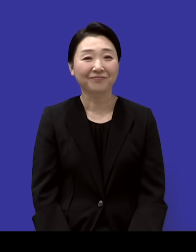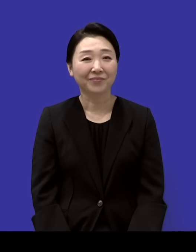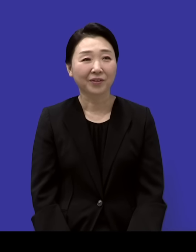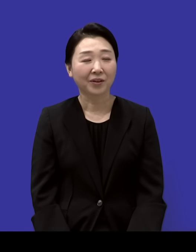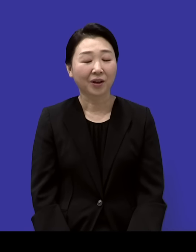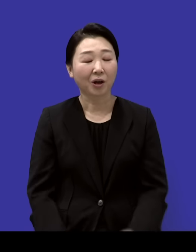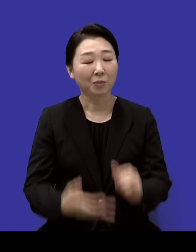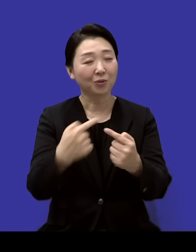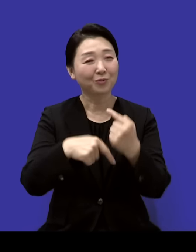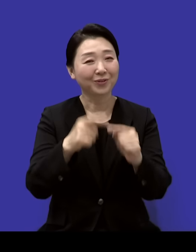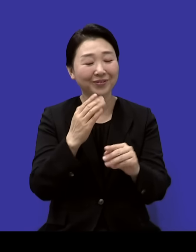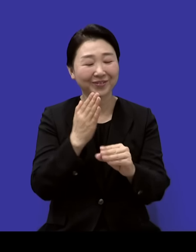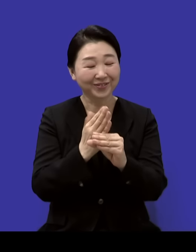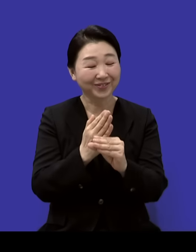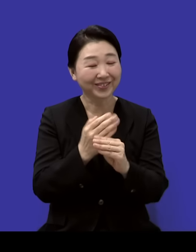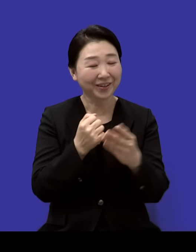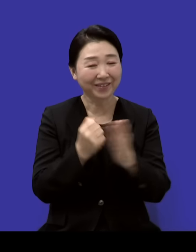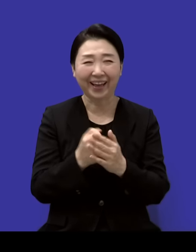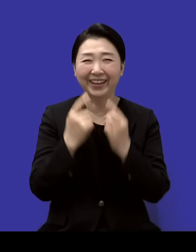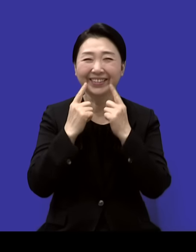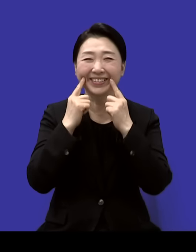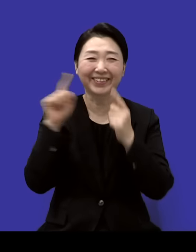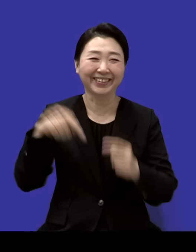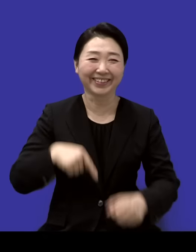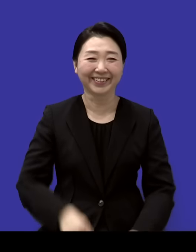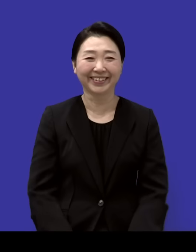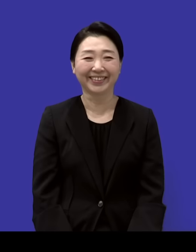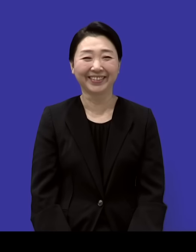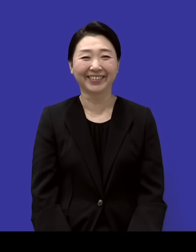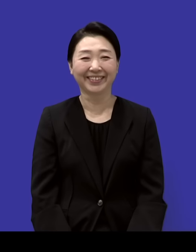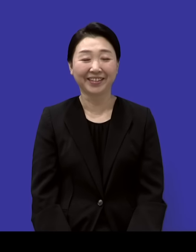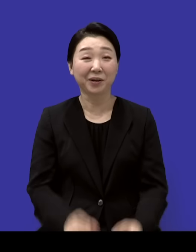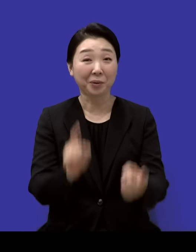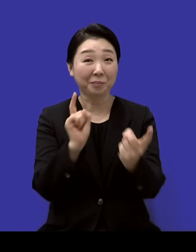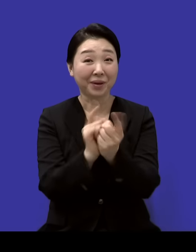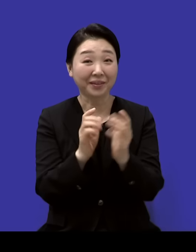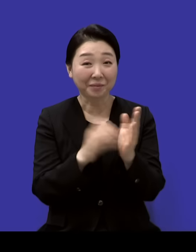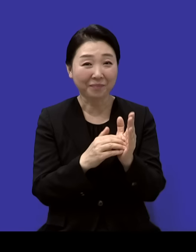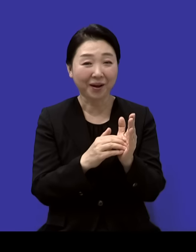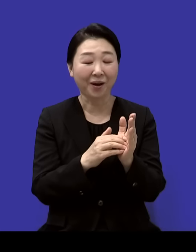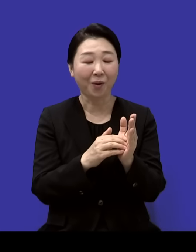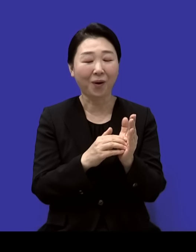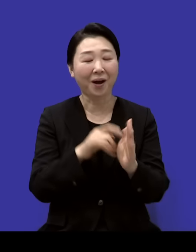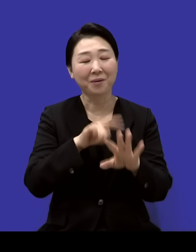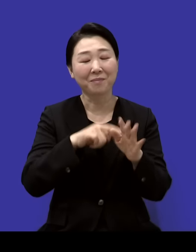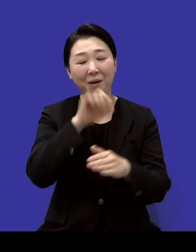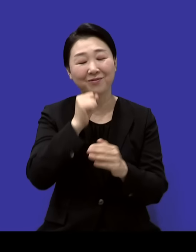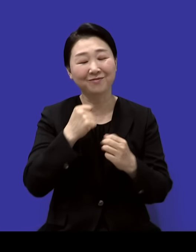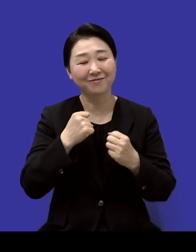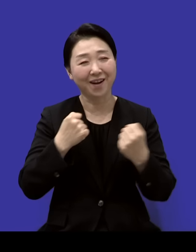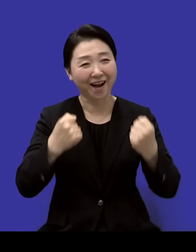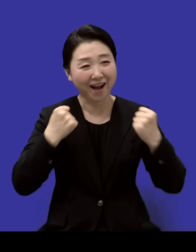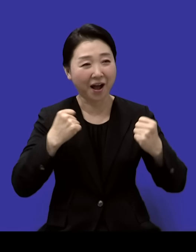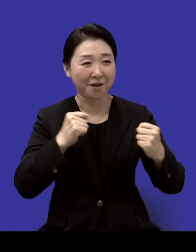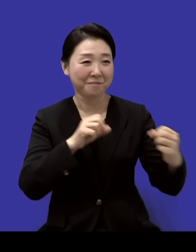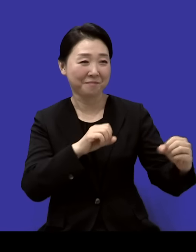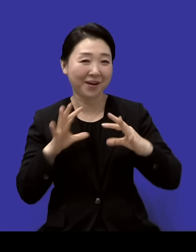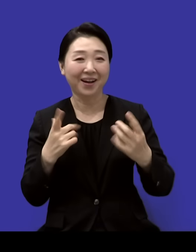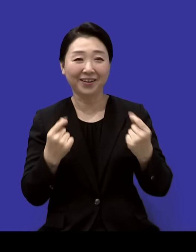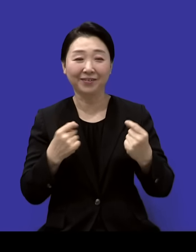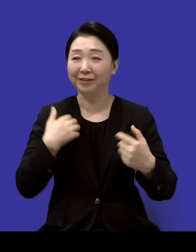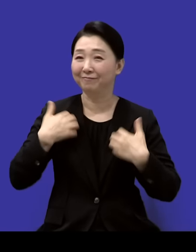그런지 약간 찢어놓고 왔어요. 아주 그냥 만나 뵀는데도 이렇게 유쾌함이 에너지가 에너지가 느껴져요. 전해지는 아, 그런 아주